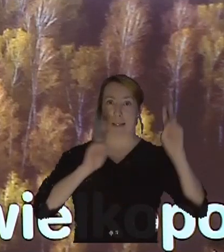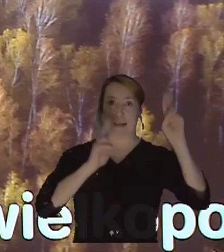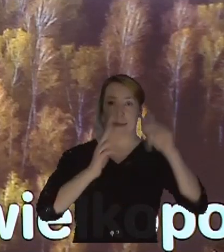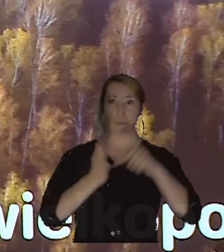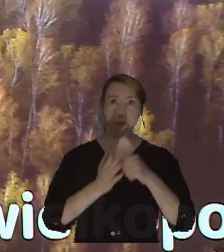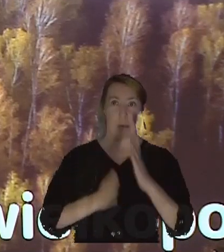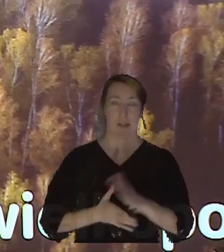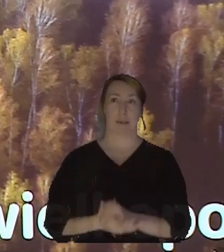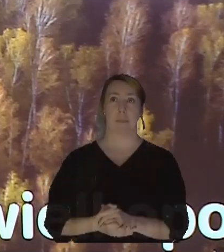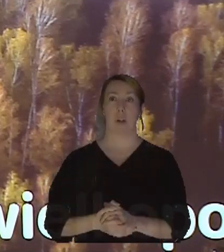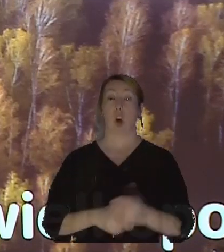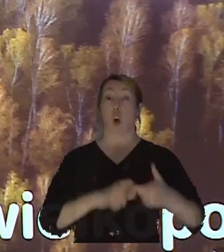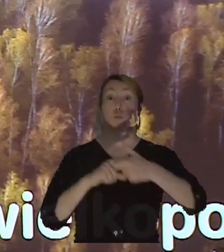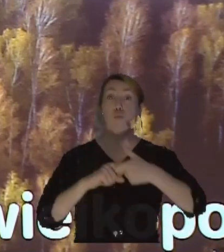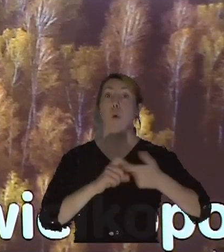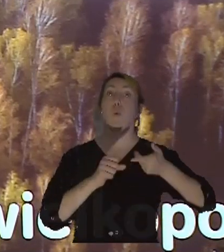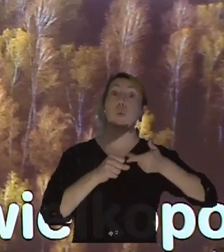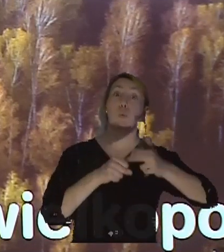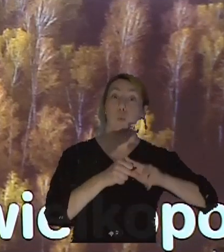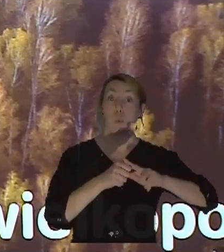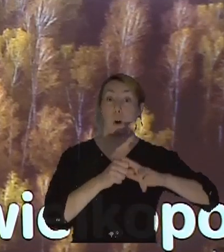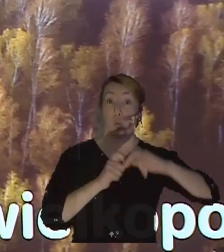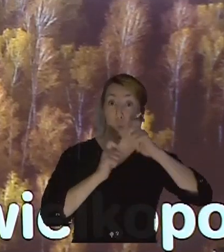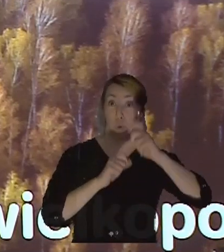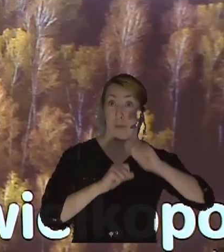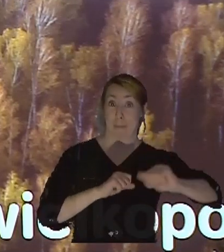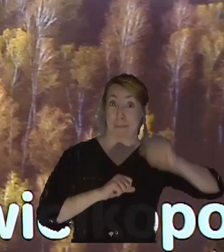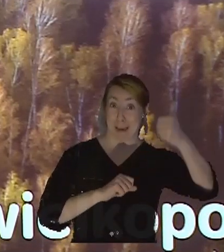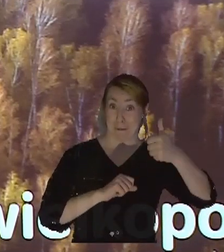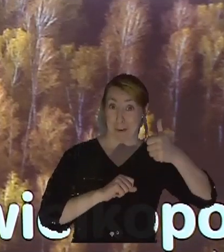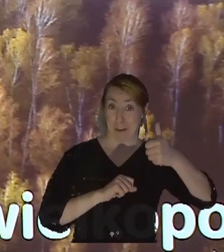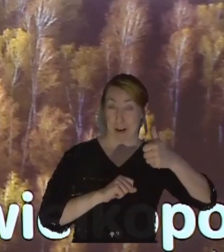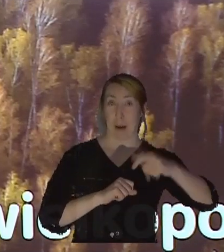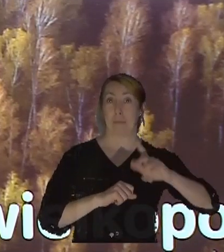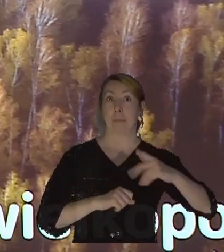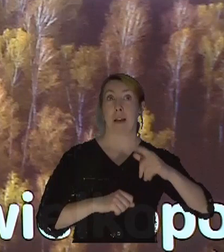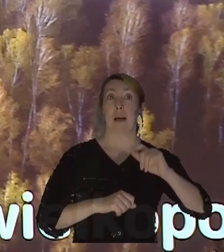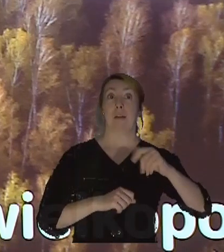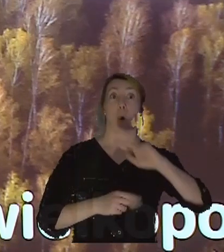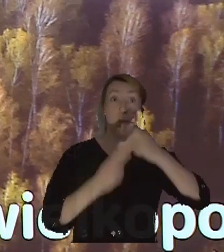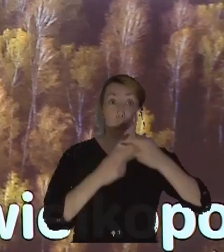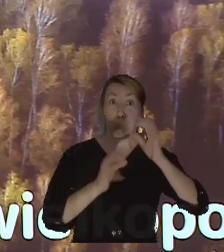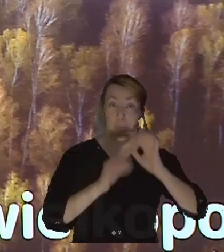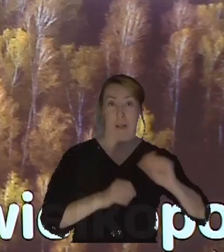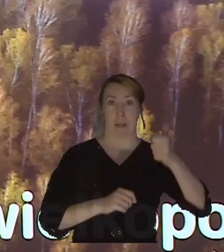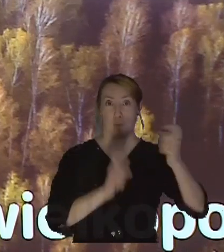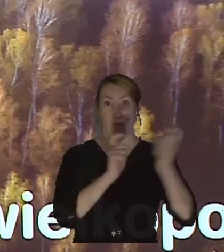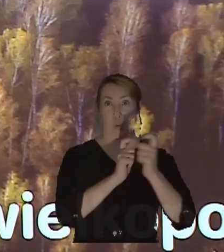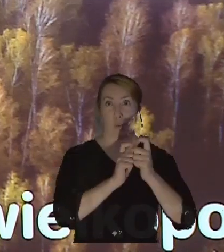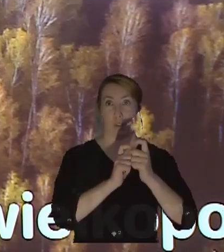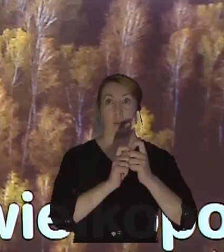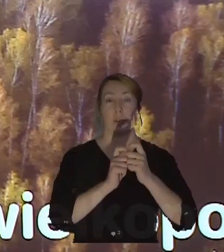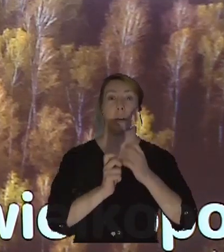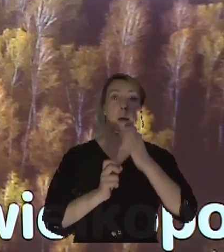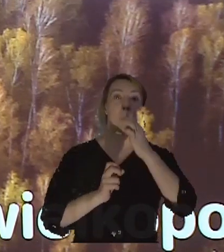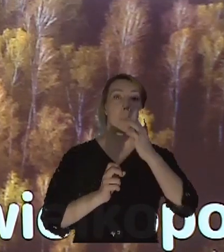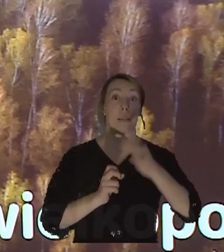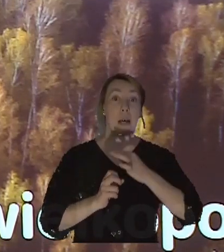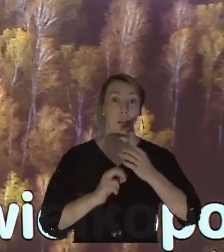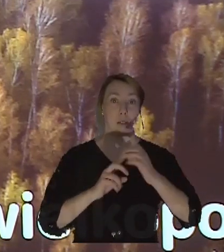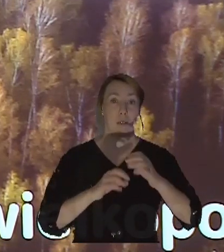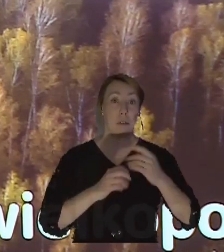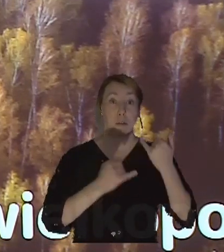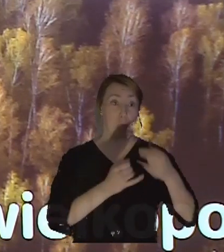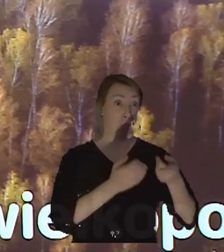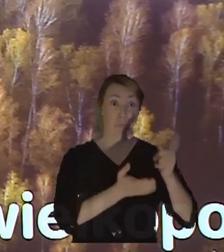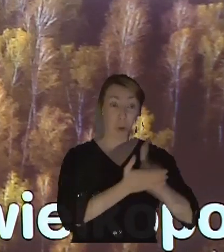Drużyna, która się zgłosi i zgadnie, ma jeden punkt. Pytanie można przejąć, więc jeżeli